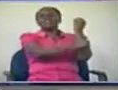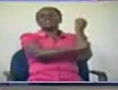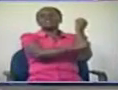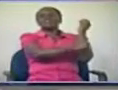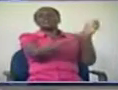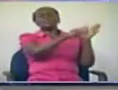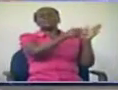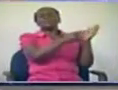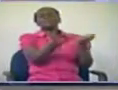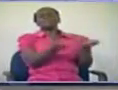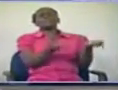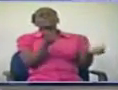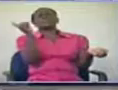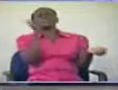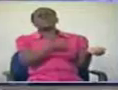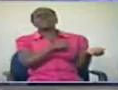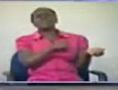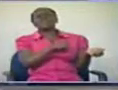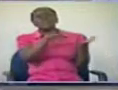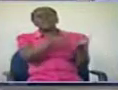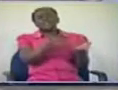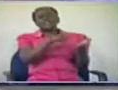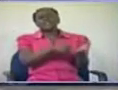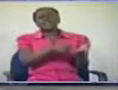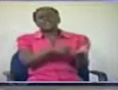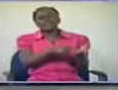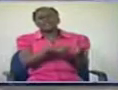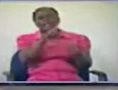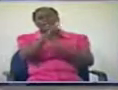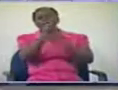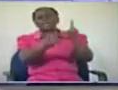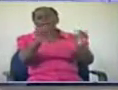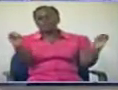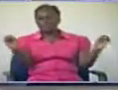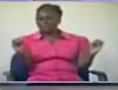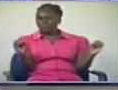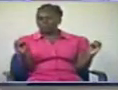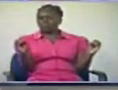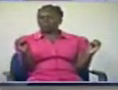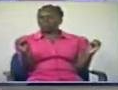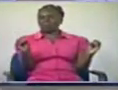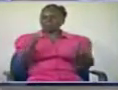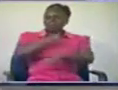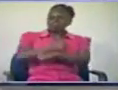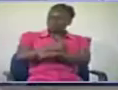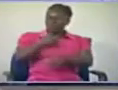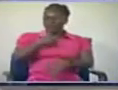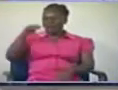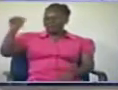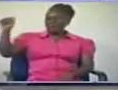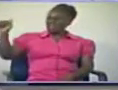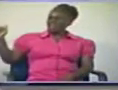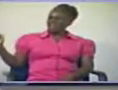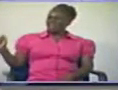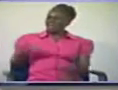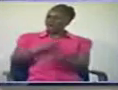kwamba biashara imeisha, maana sasa hatusisitizi masuala ya mitihani. Hakuna cha kwamba eti hii shule iko na ezi kabab, kwa hivyo wazazi